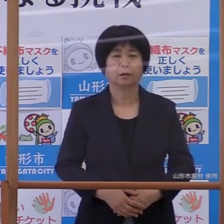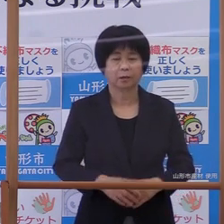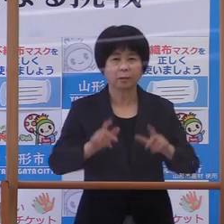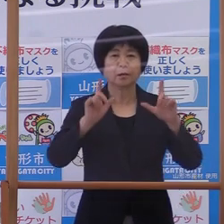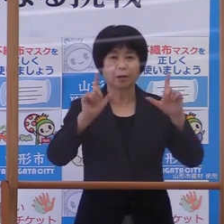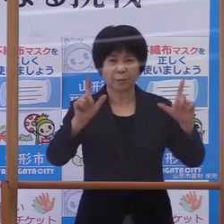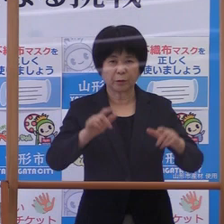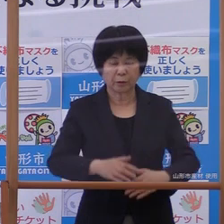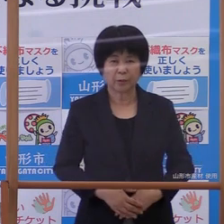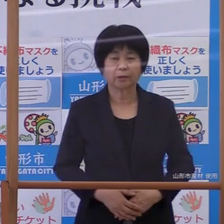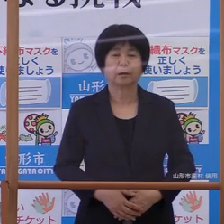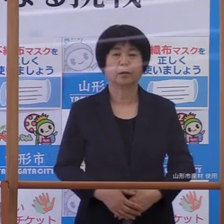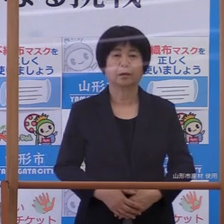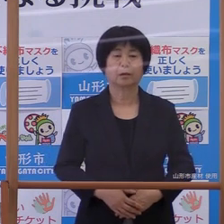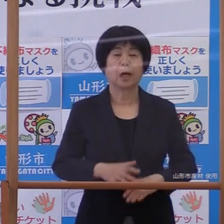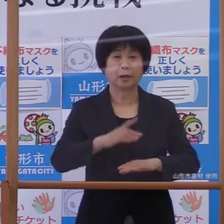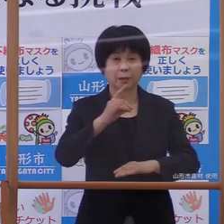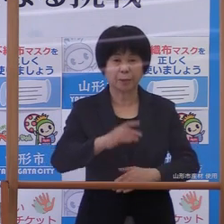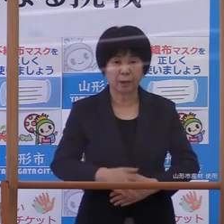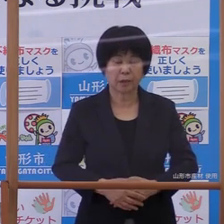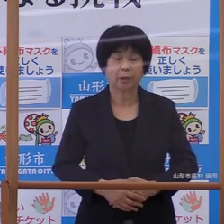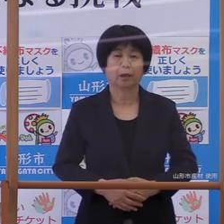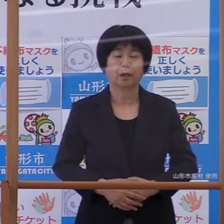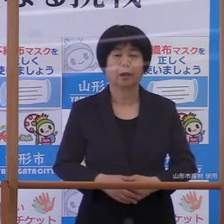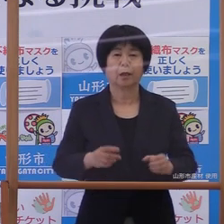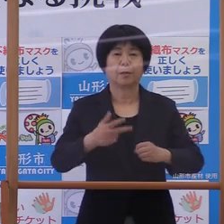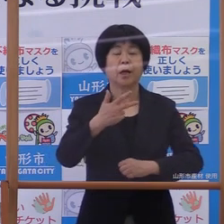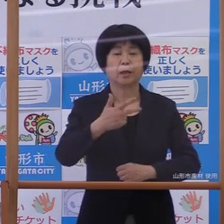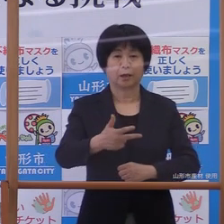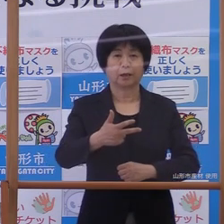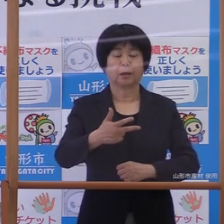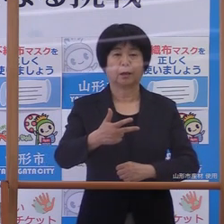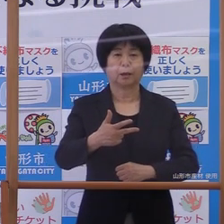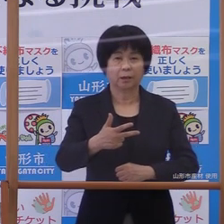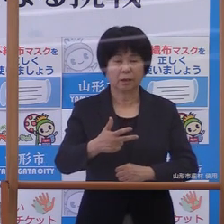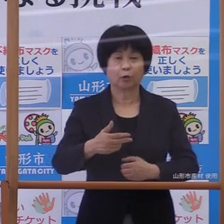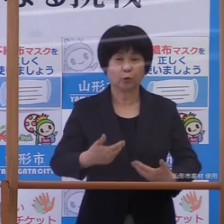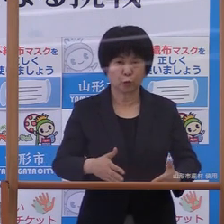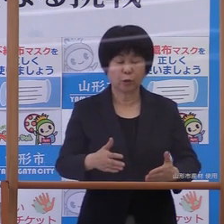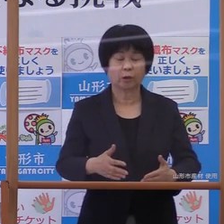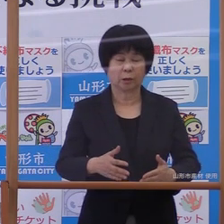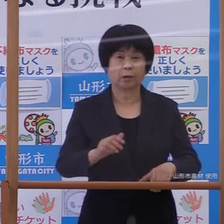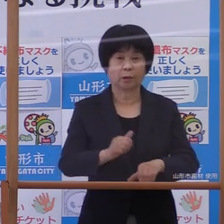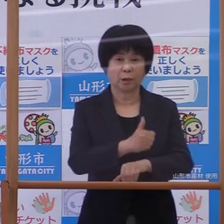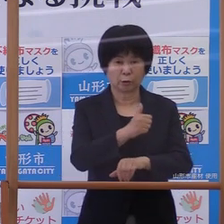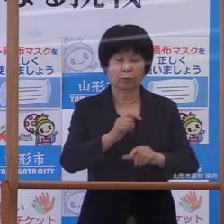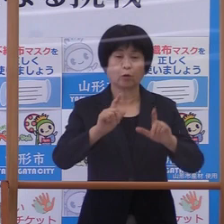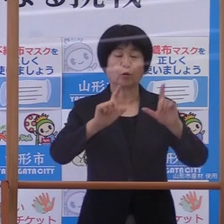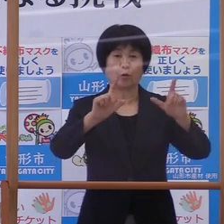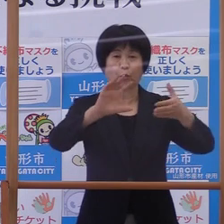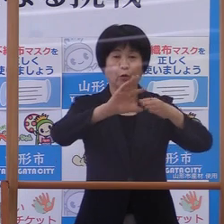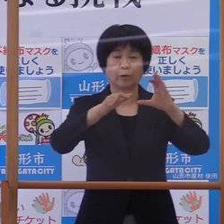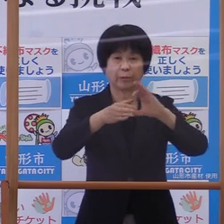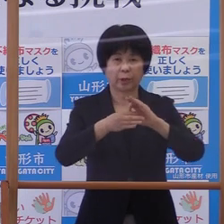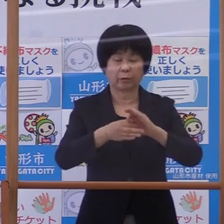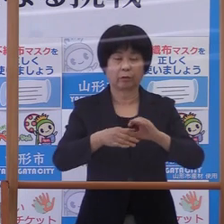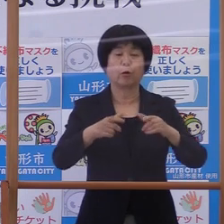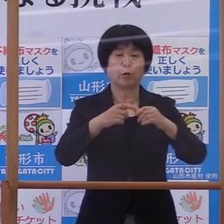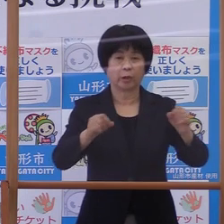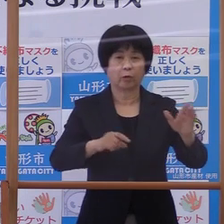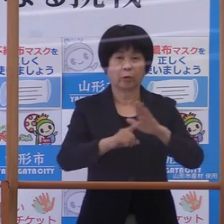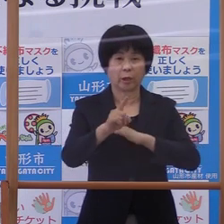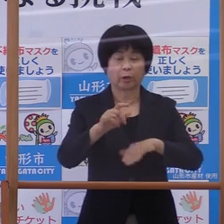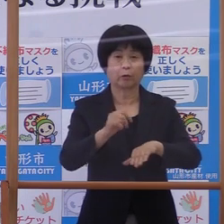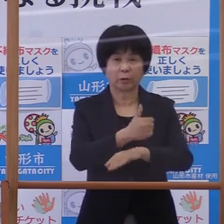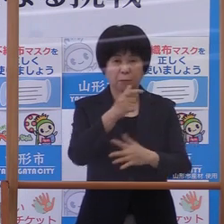発表させていただきます。まずはじめに山形市出身選手の東京オリンピック日本代表